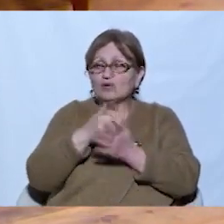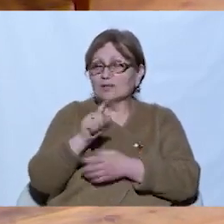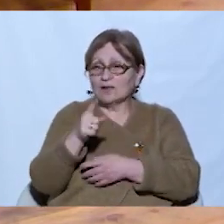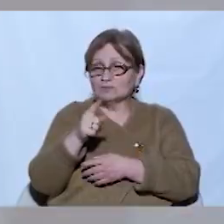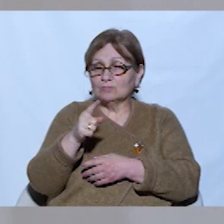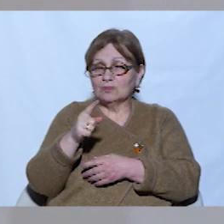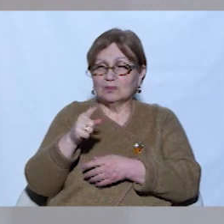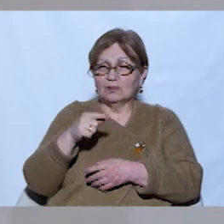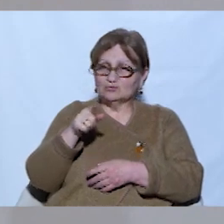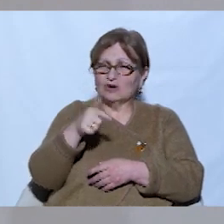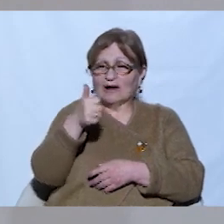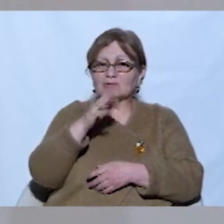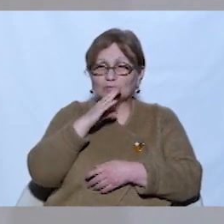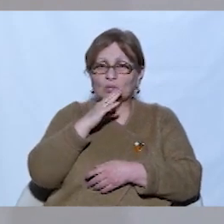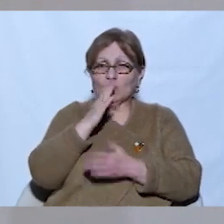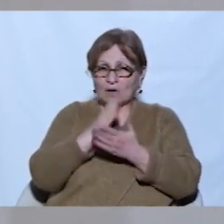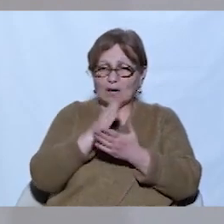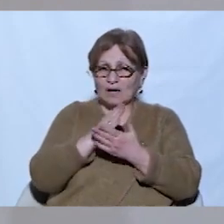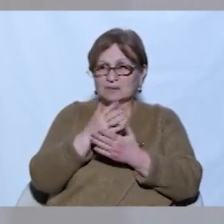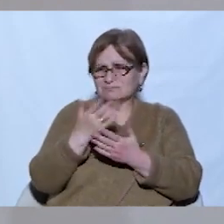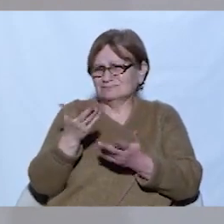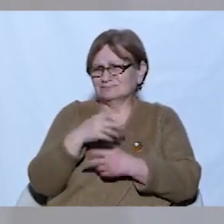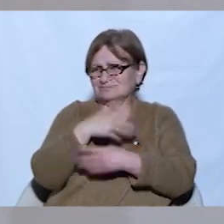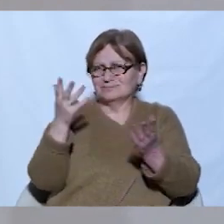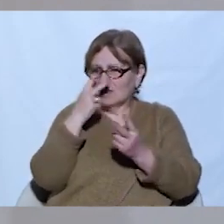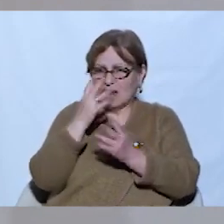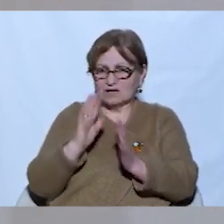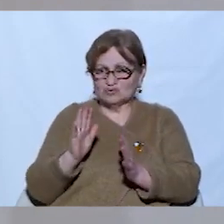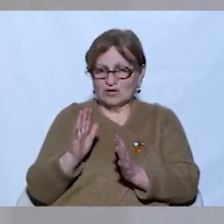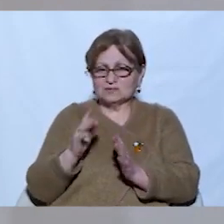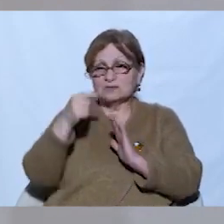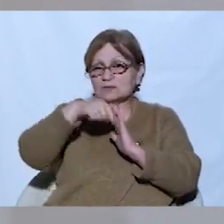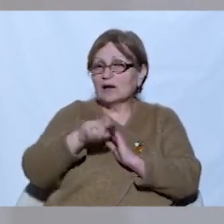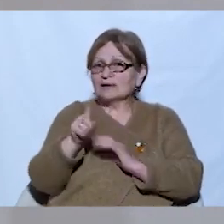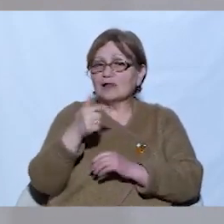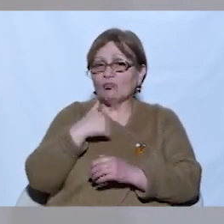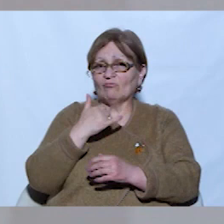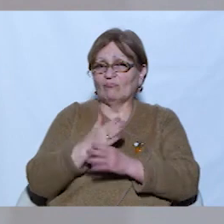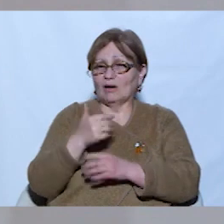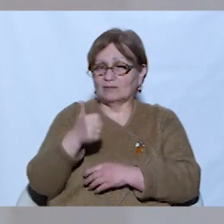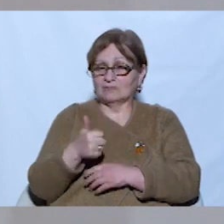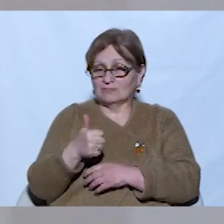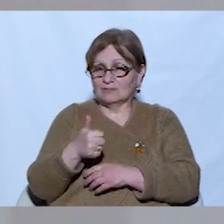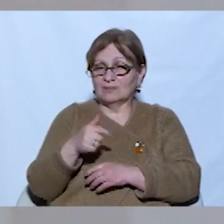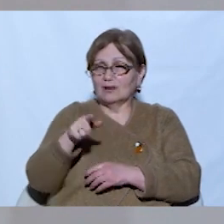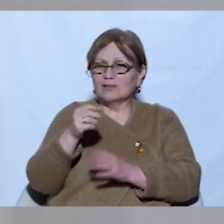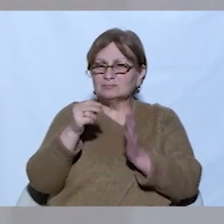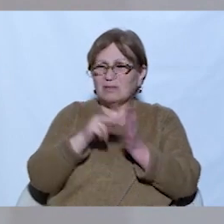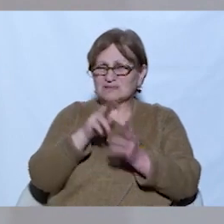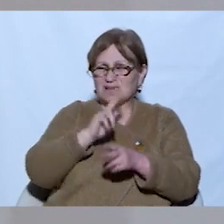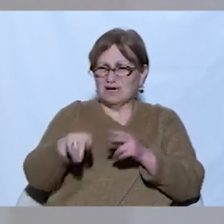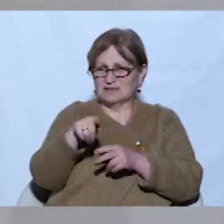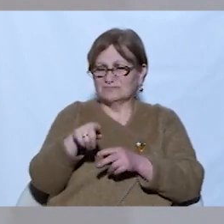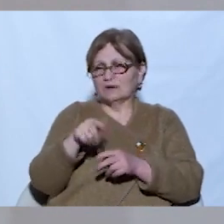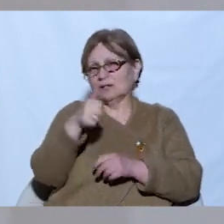დამისვი კითხვა წეღან რა თქვი, ხო? ანუ მე უნდა მიგანიშნოთ ის კი არა, რომ კარგი გოგო ხარ. კარგი გოგო ძალიან ზოგადია და ძალიან ბევრ რაღაცას მოიცავს და შეიძლება მე